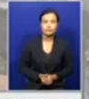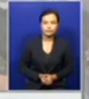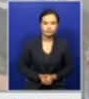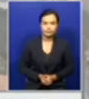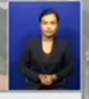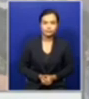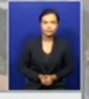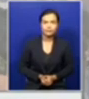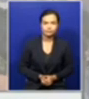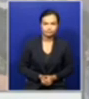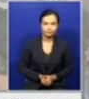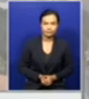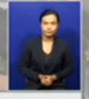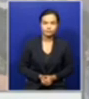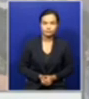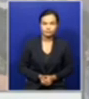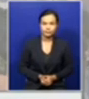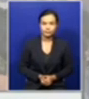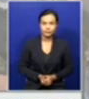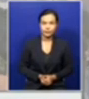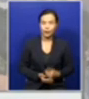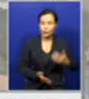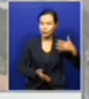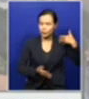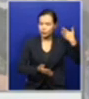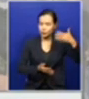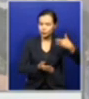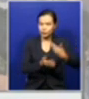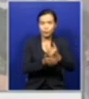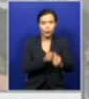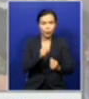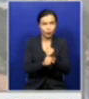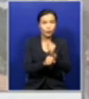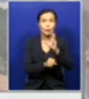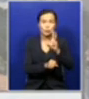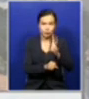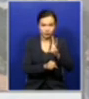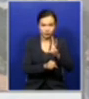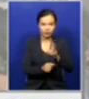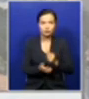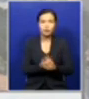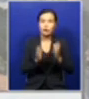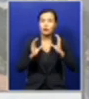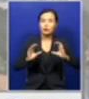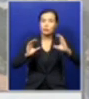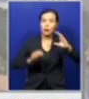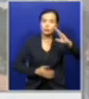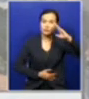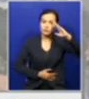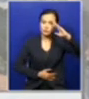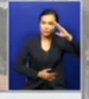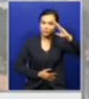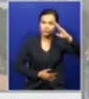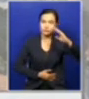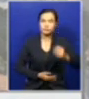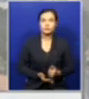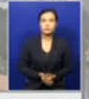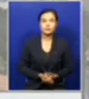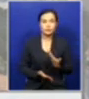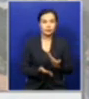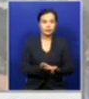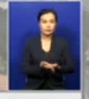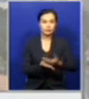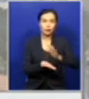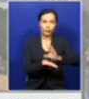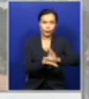ค่ะปรากฏว่าตลอดระยะเวลา6ปีที่ผ่านมาค่ะรัฐบาลพลเอกประยุทธ์ใช้งบประมาณที่เกี่ยว